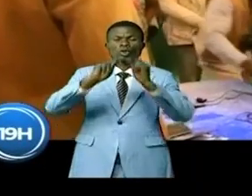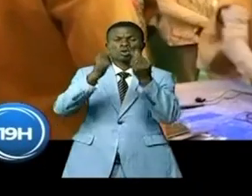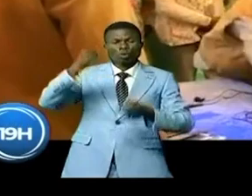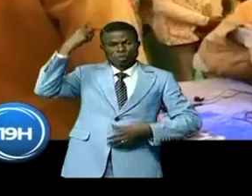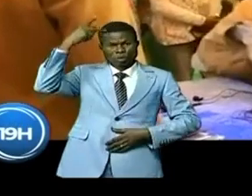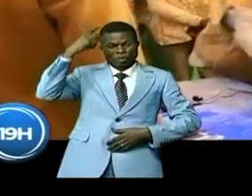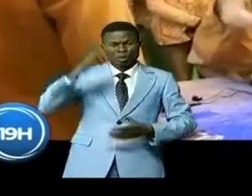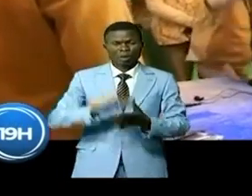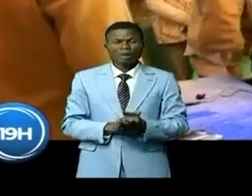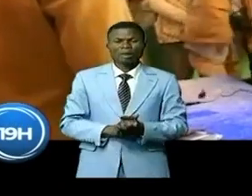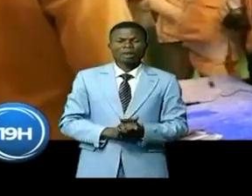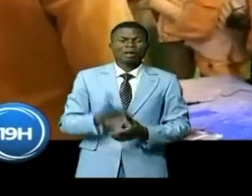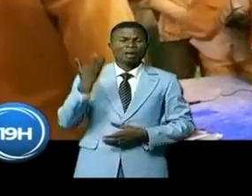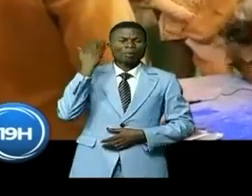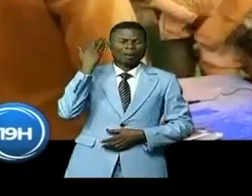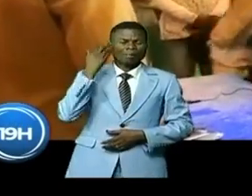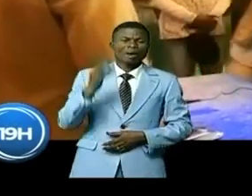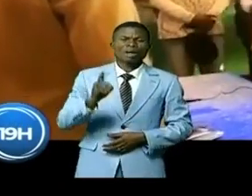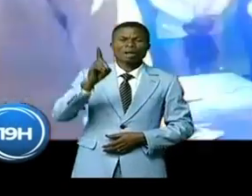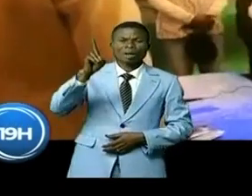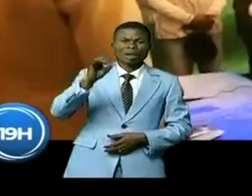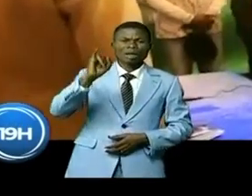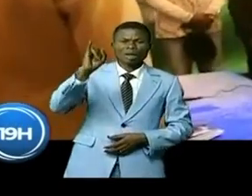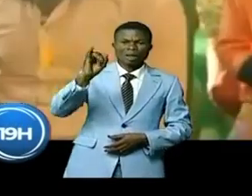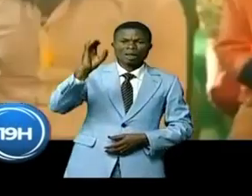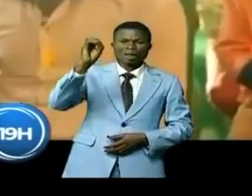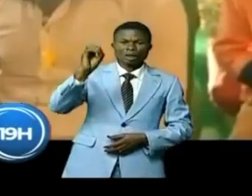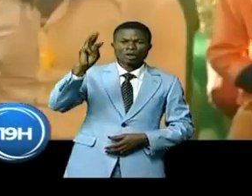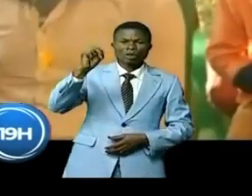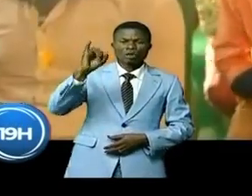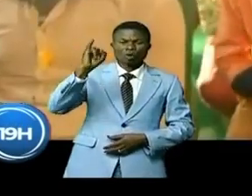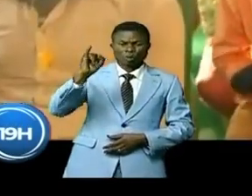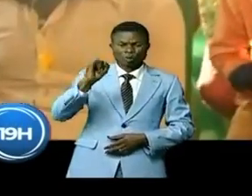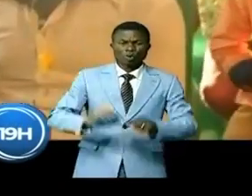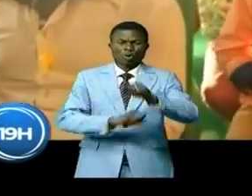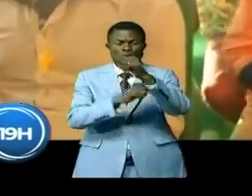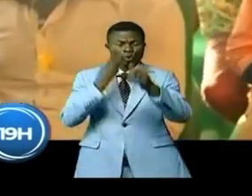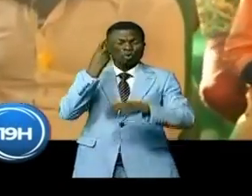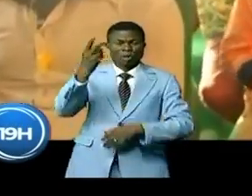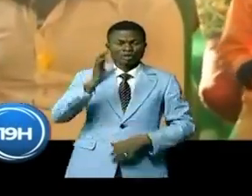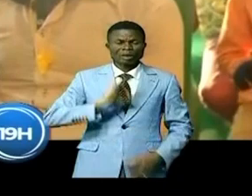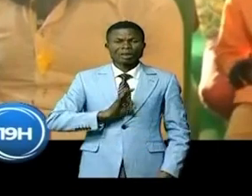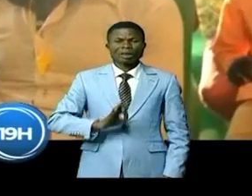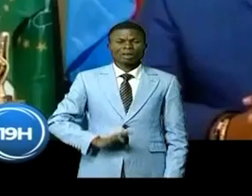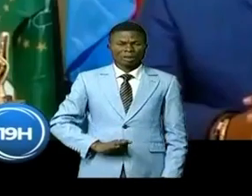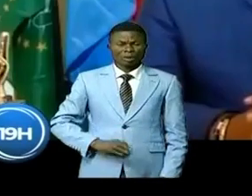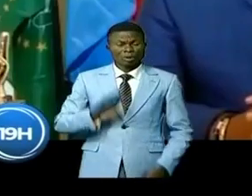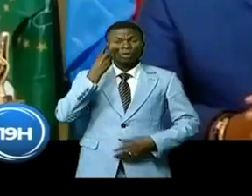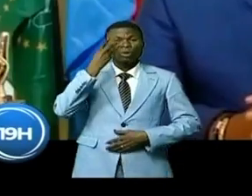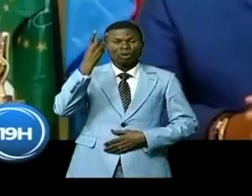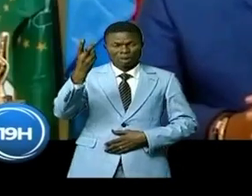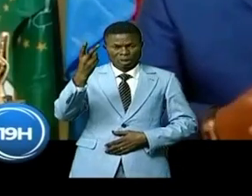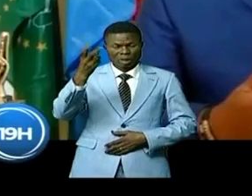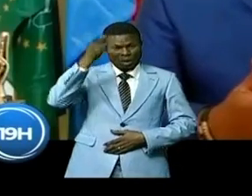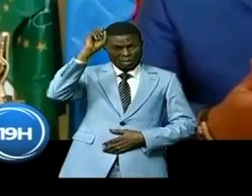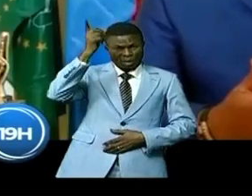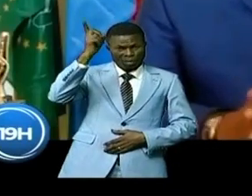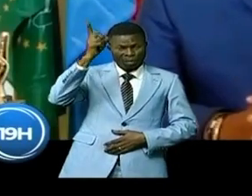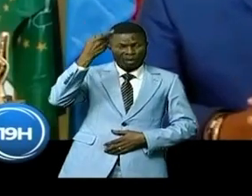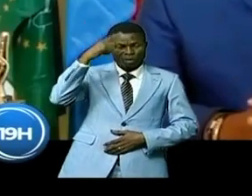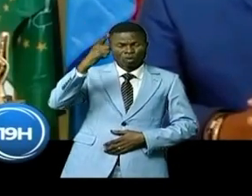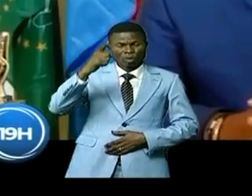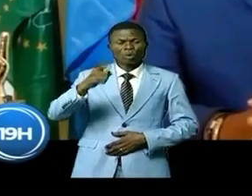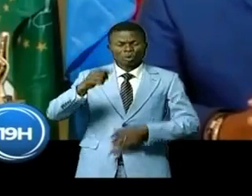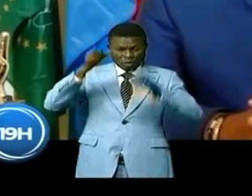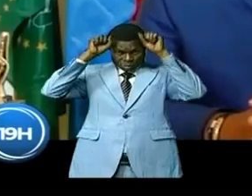à la phase de sa mobilisation nationale pour pérenniser davantage la vision de Etienne Tshisekedi Wamulumba, vision pilotée actuellement par le chef de